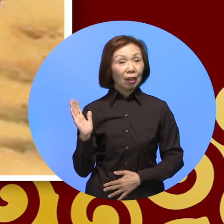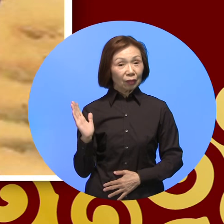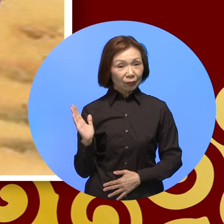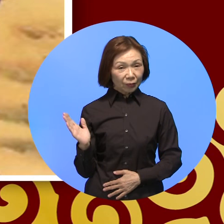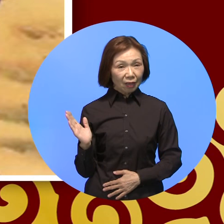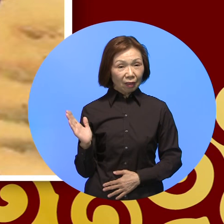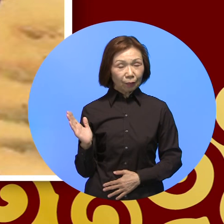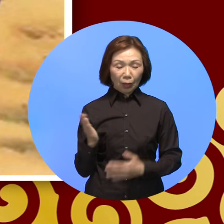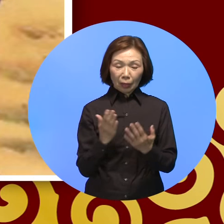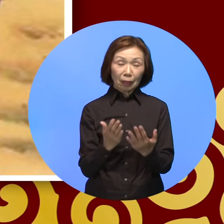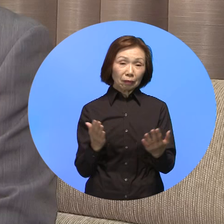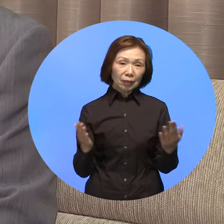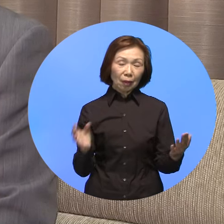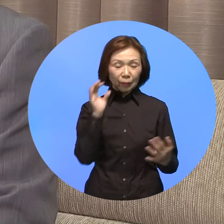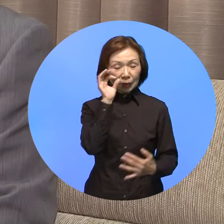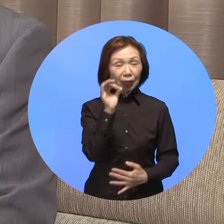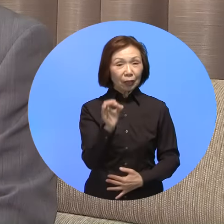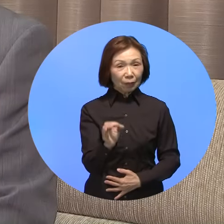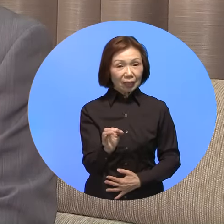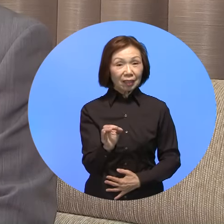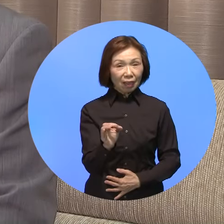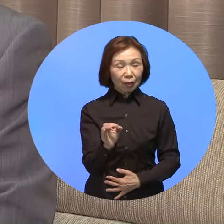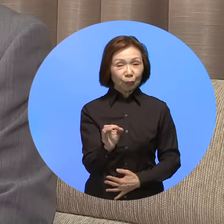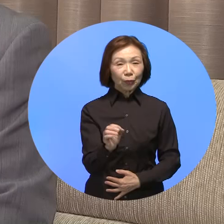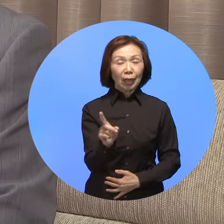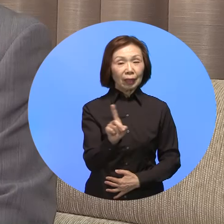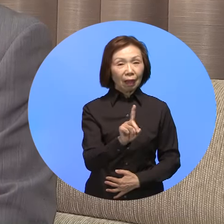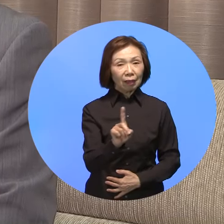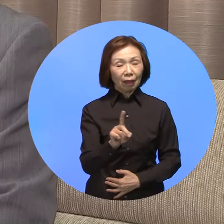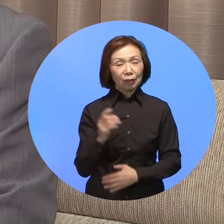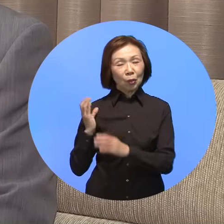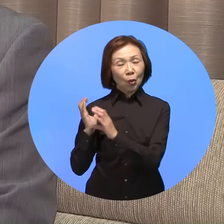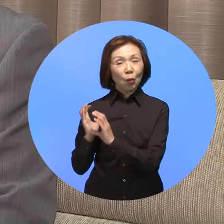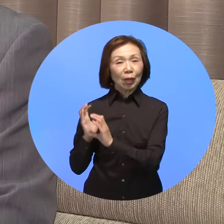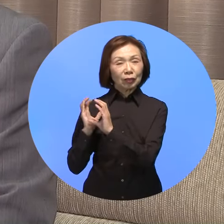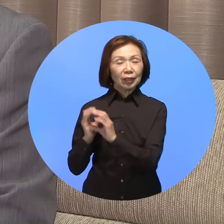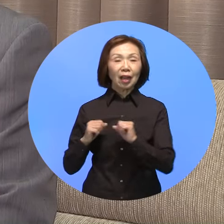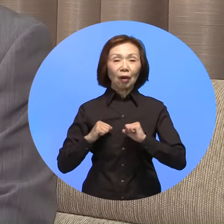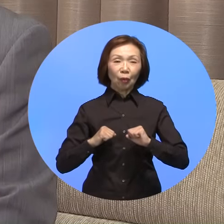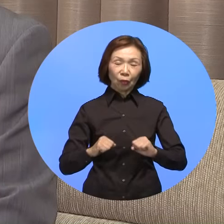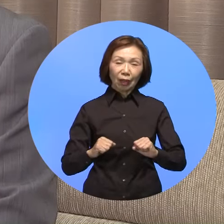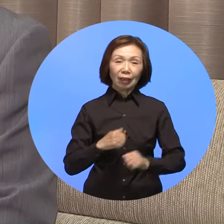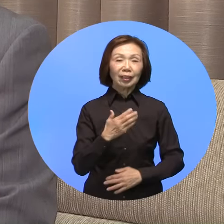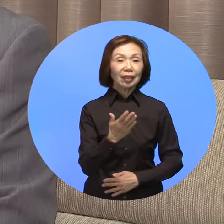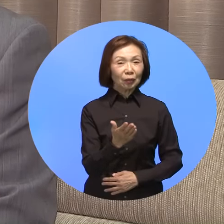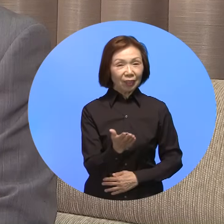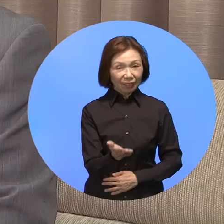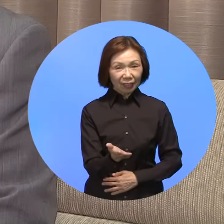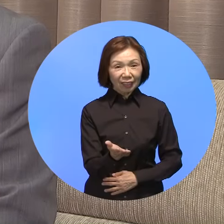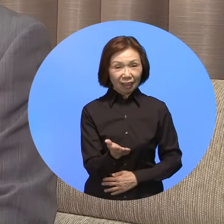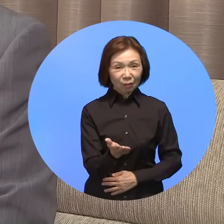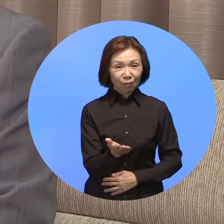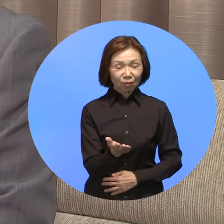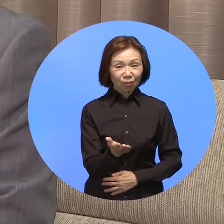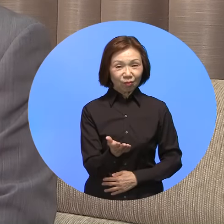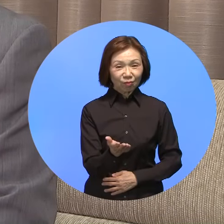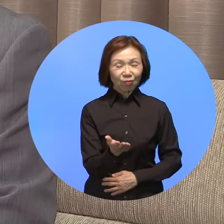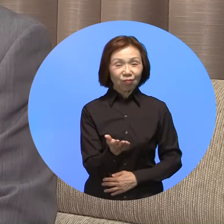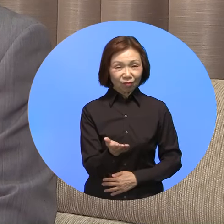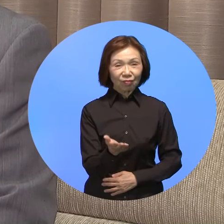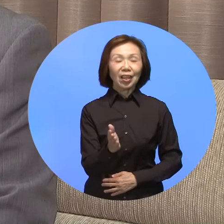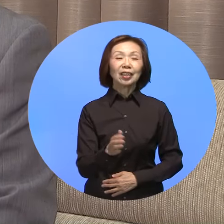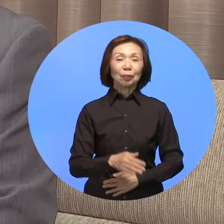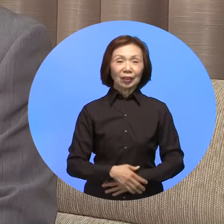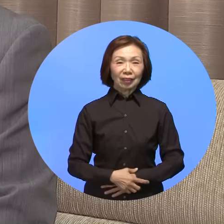がたくさん出ましたので何らかをお祭りがおこなわれたのではないかというふうな雪